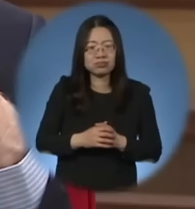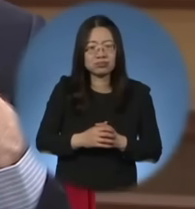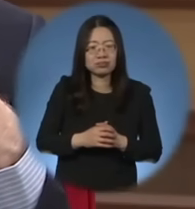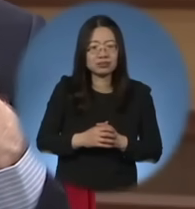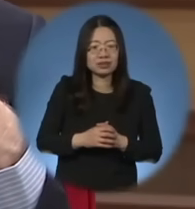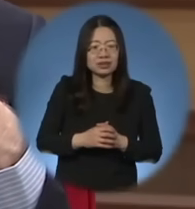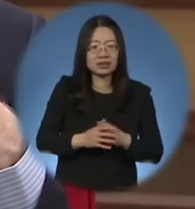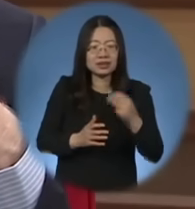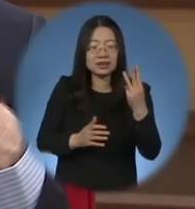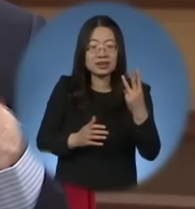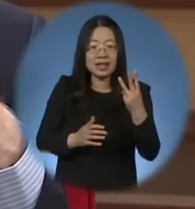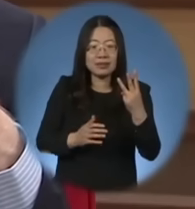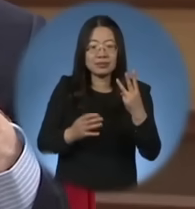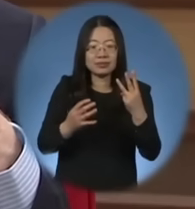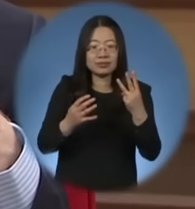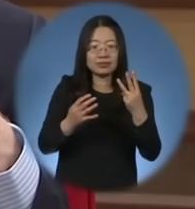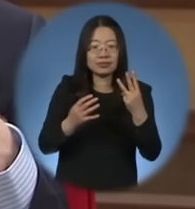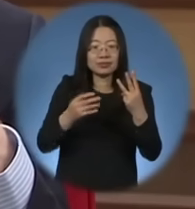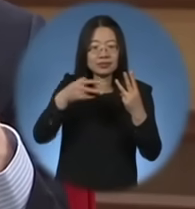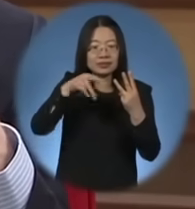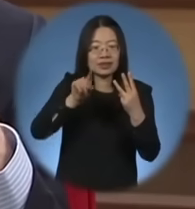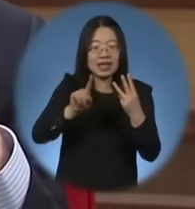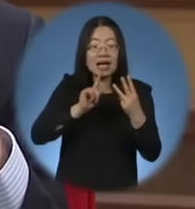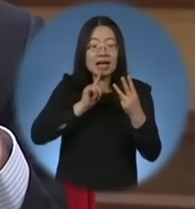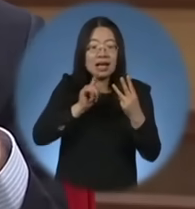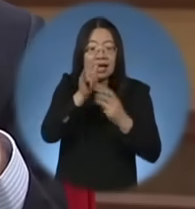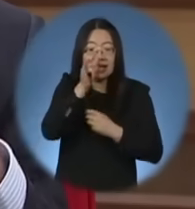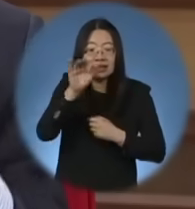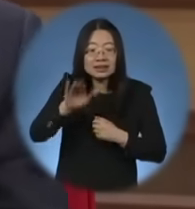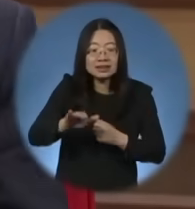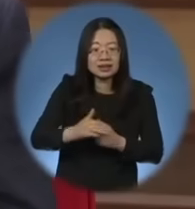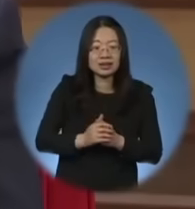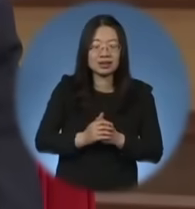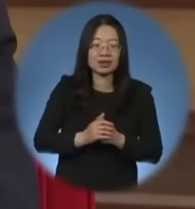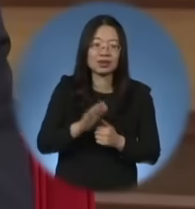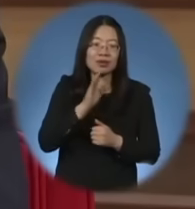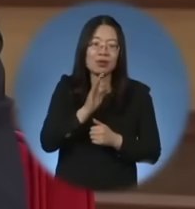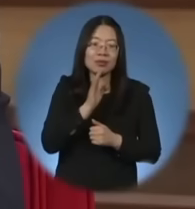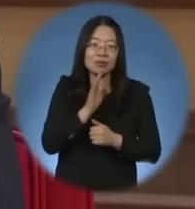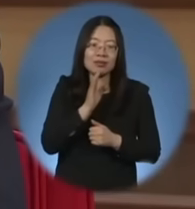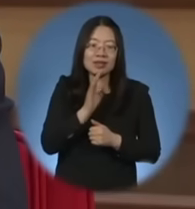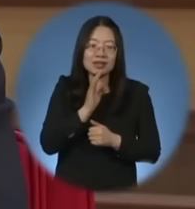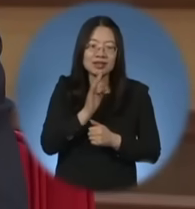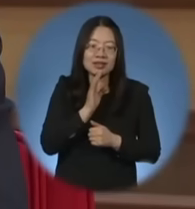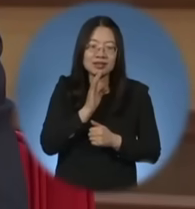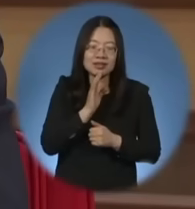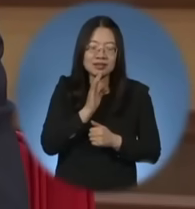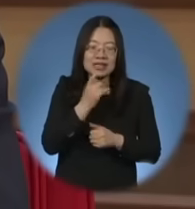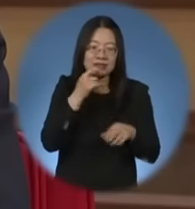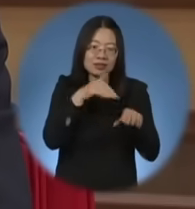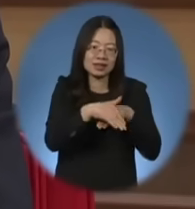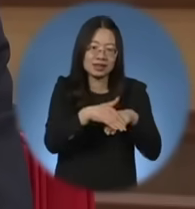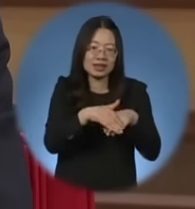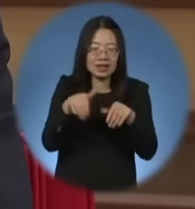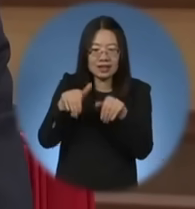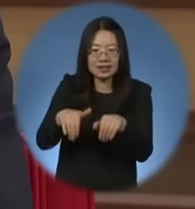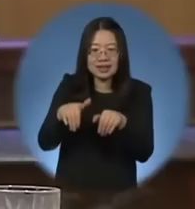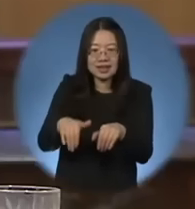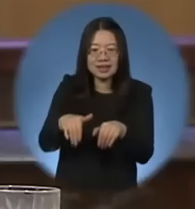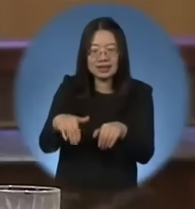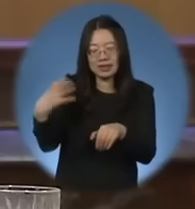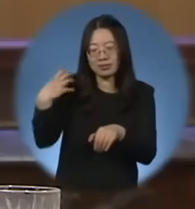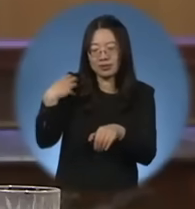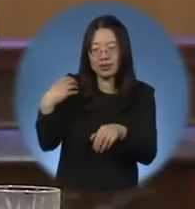삼삼사 예 그 삼사가 비평을 요하지 하는데 그것은 진짜 민주 같대요 민주 신하들의 임무는